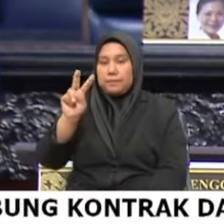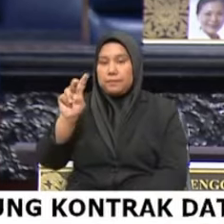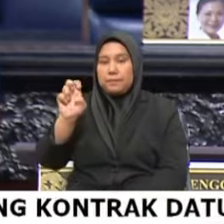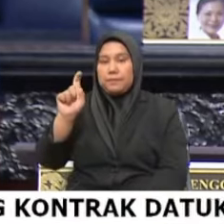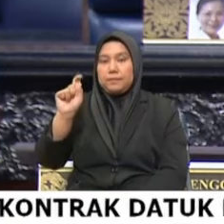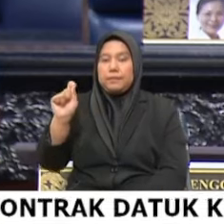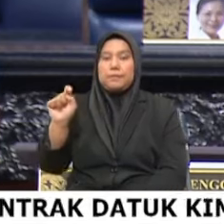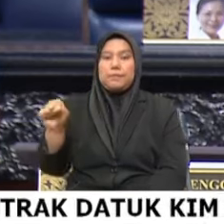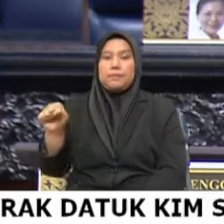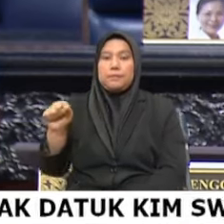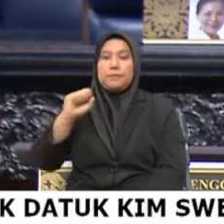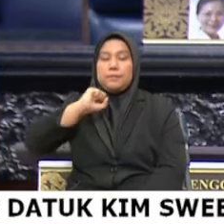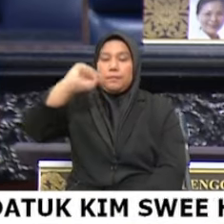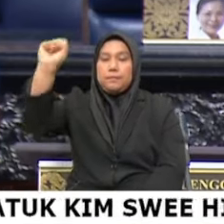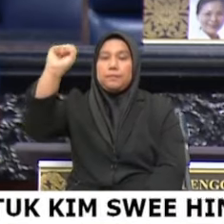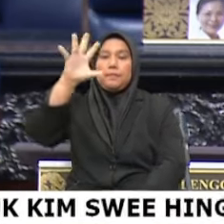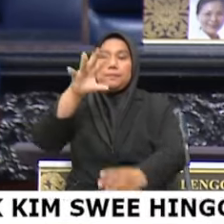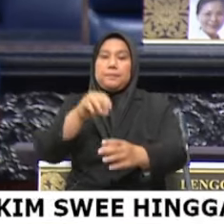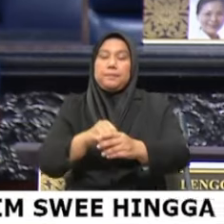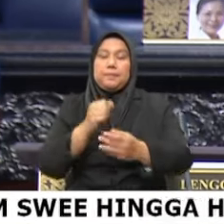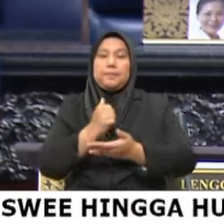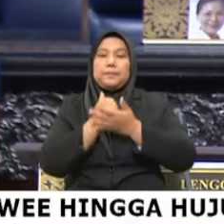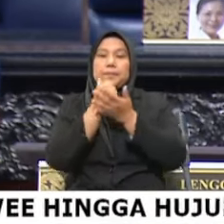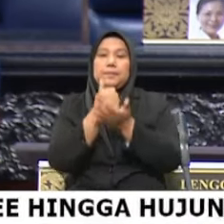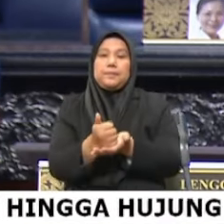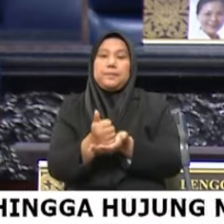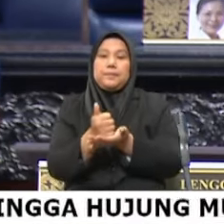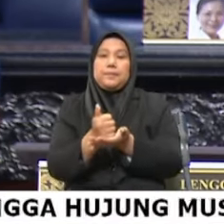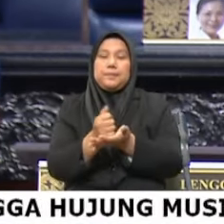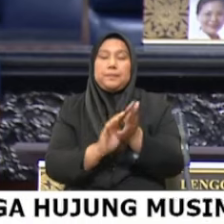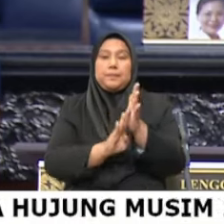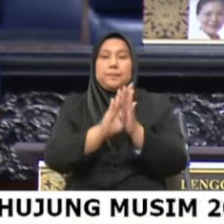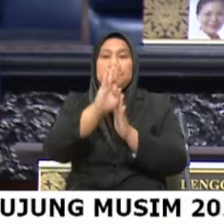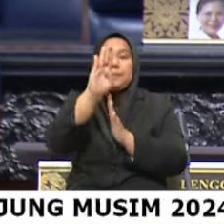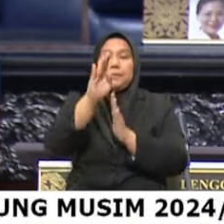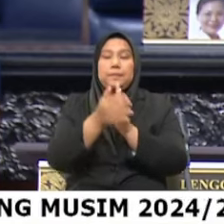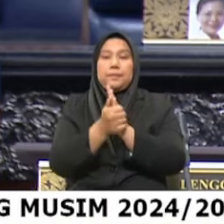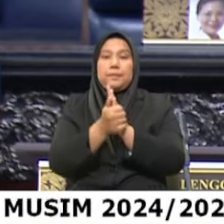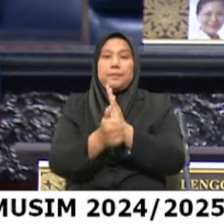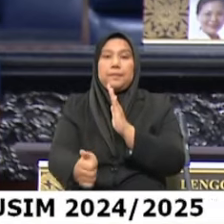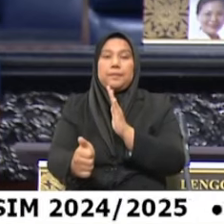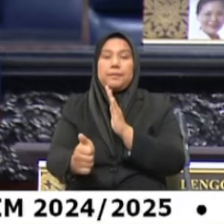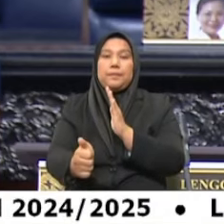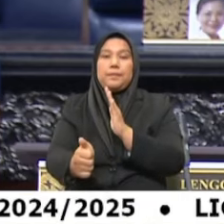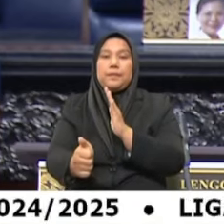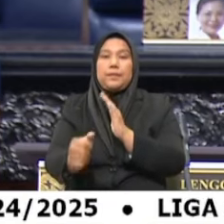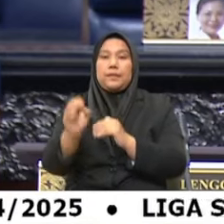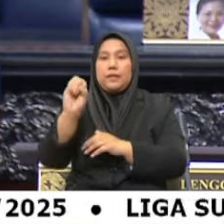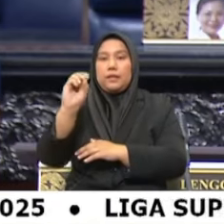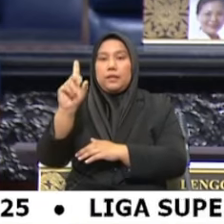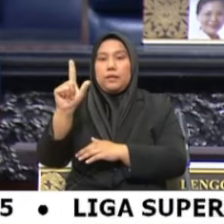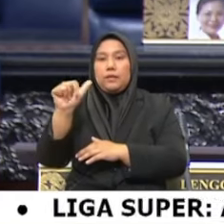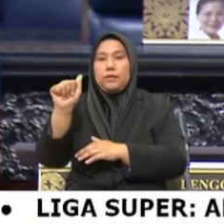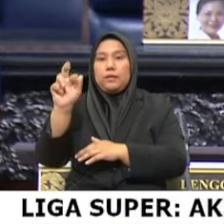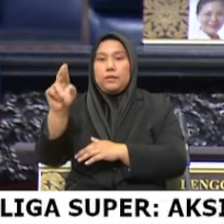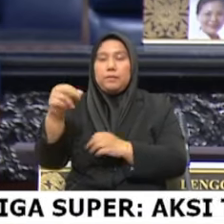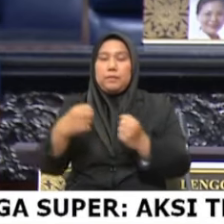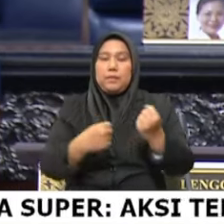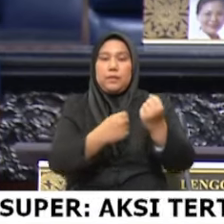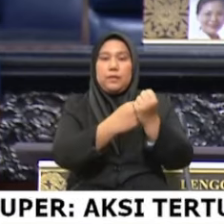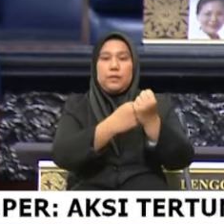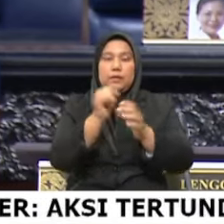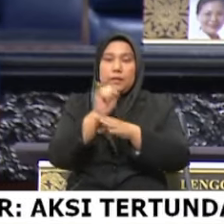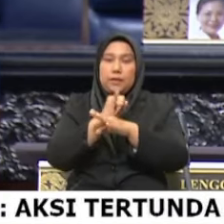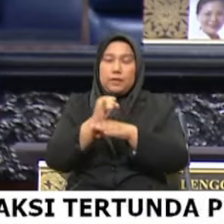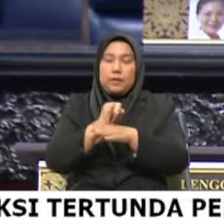Sabah termasuk membantu pembangunan bakat dalam bidang solar bagi menyokong industri solar di Sabah